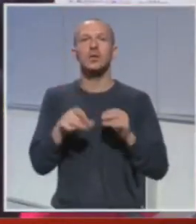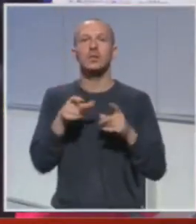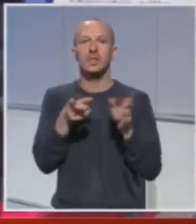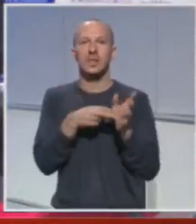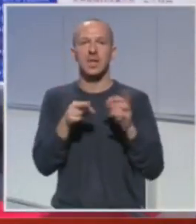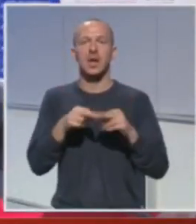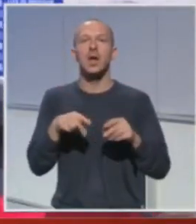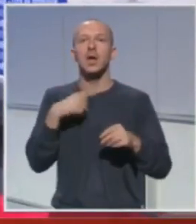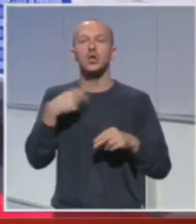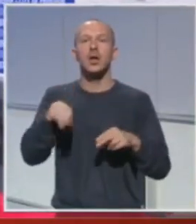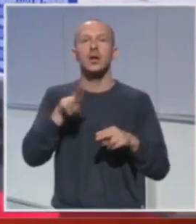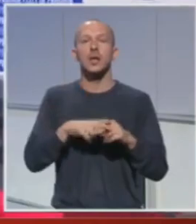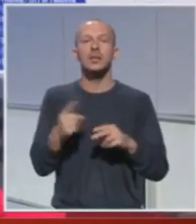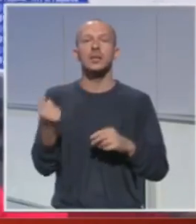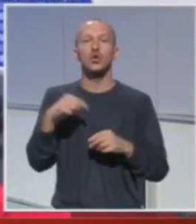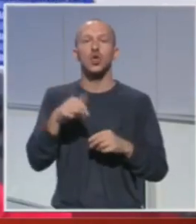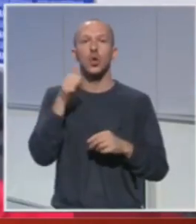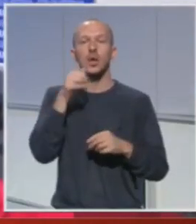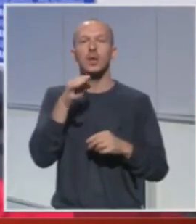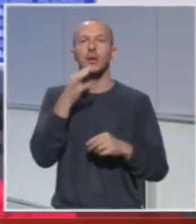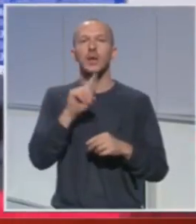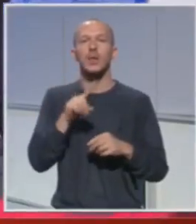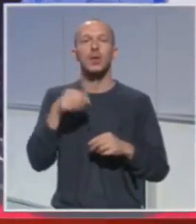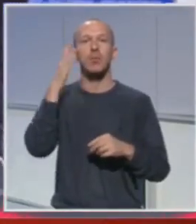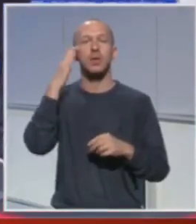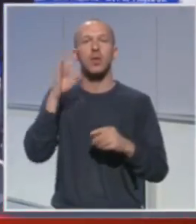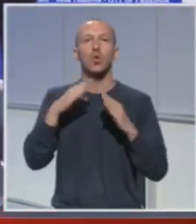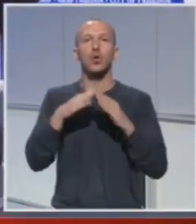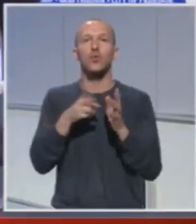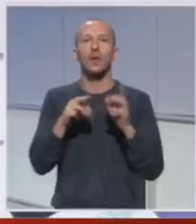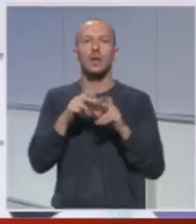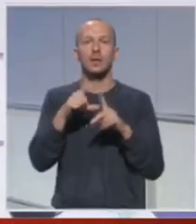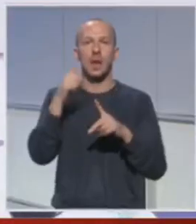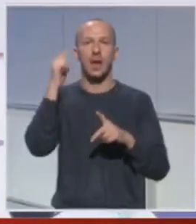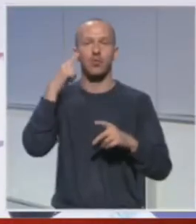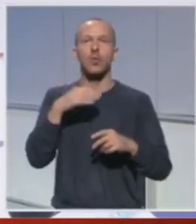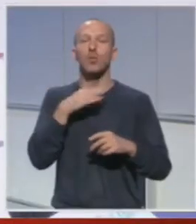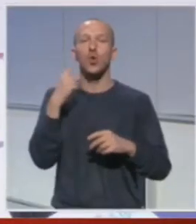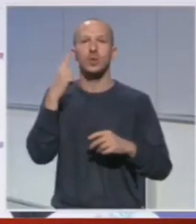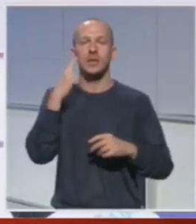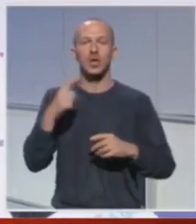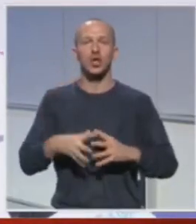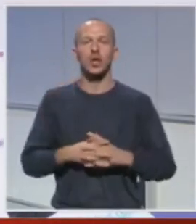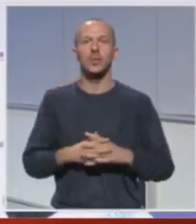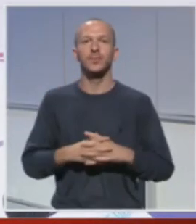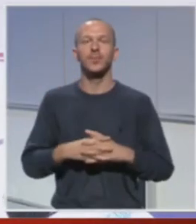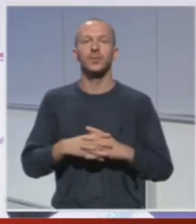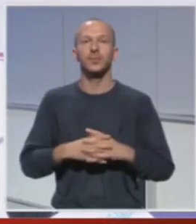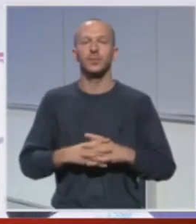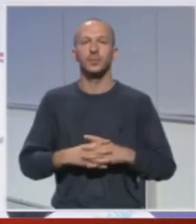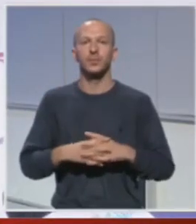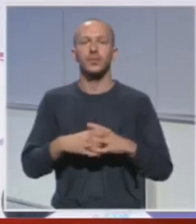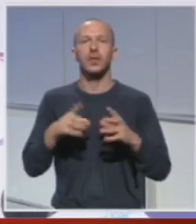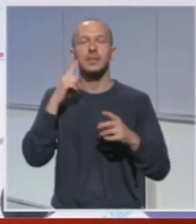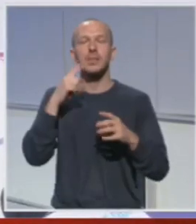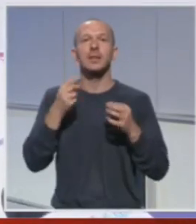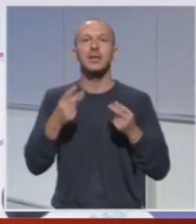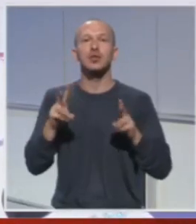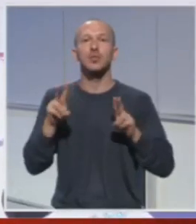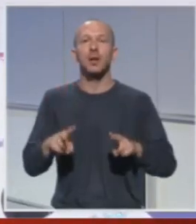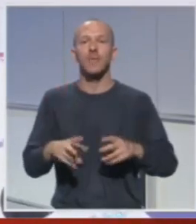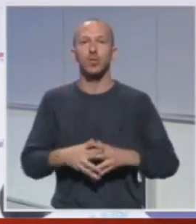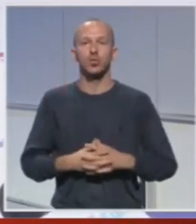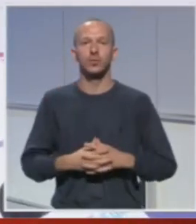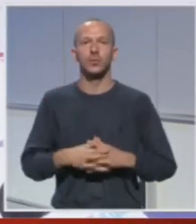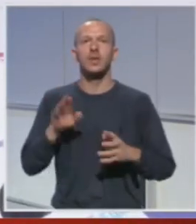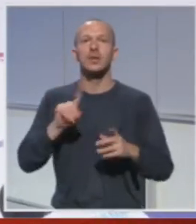Cazina. Kaže, najzad je došao dan kada ne mora da brine o krovu nad glavom. Puno mi znači, da jednom znam adresu baš pravu,